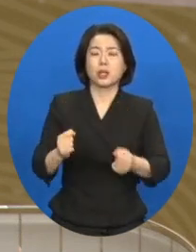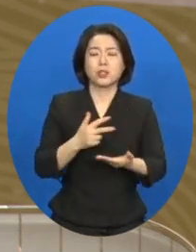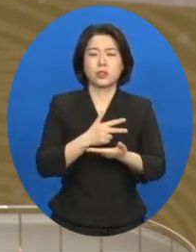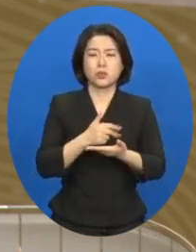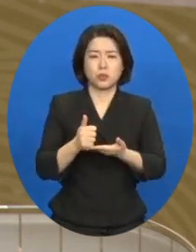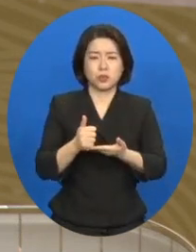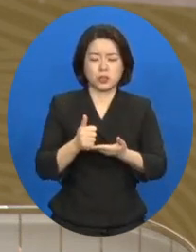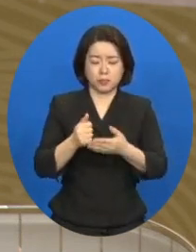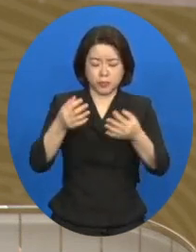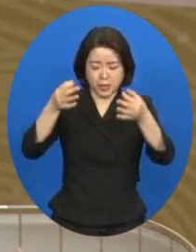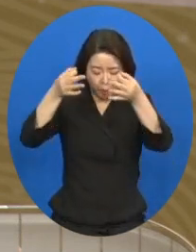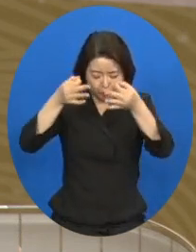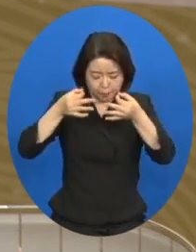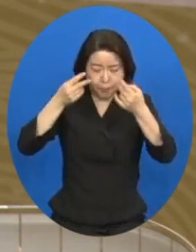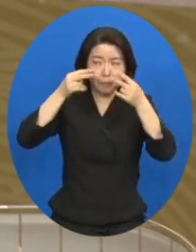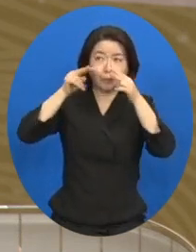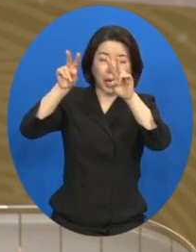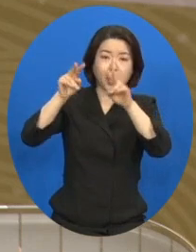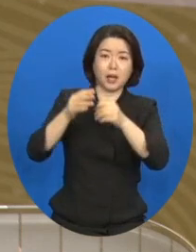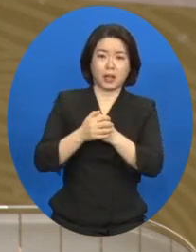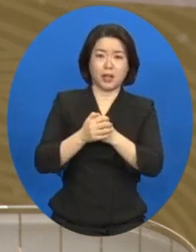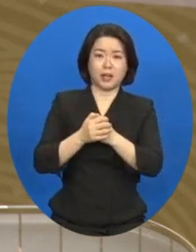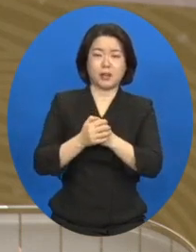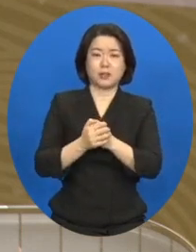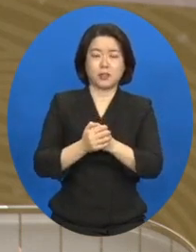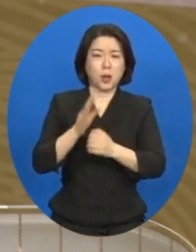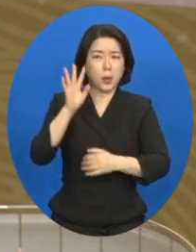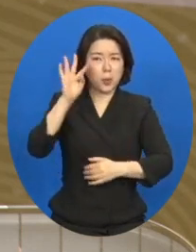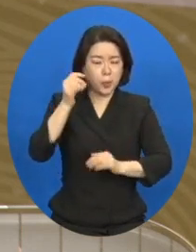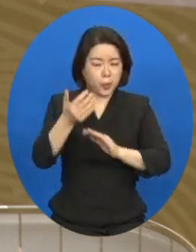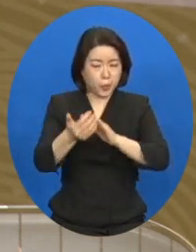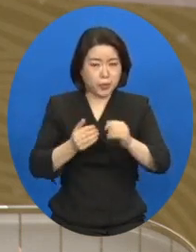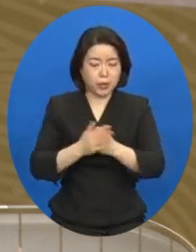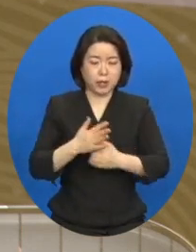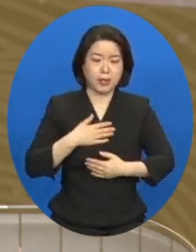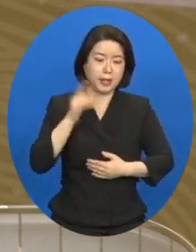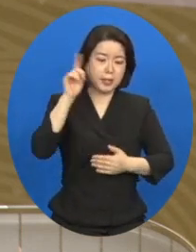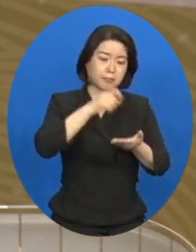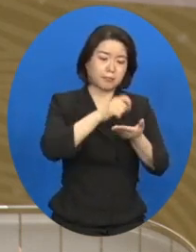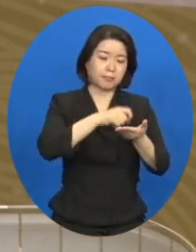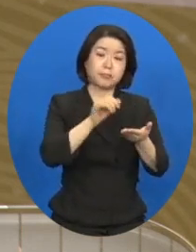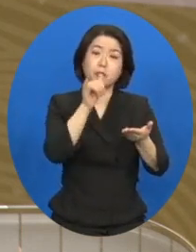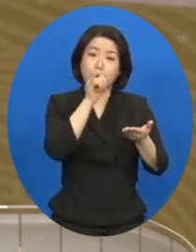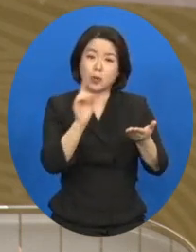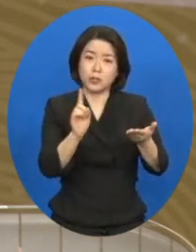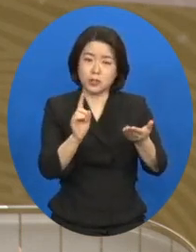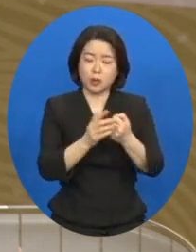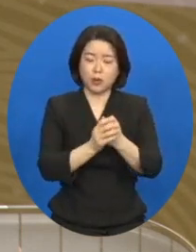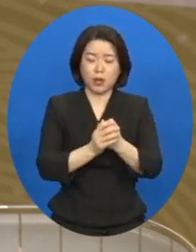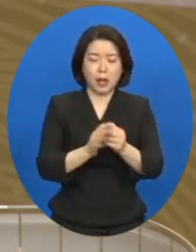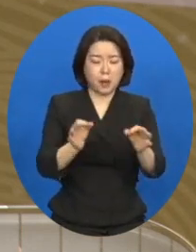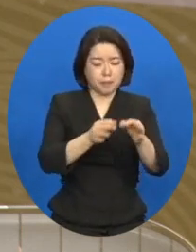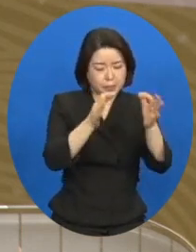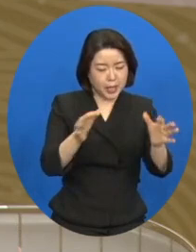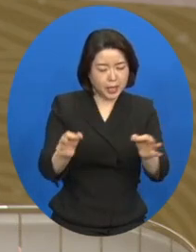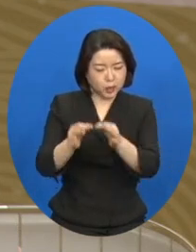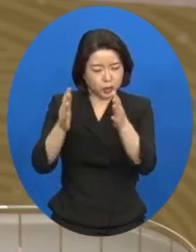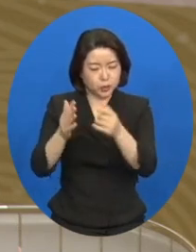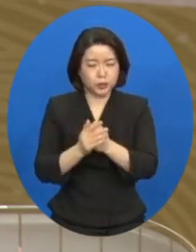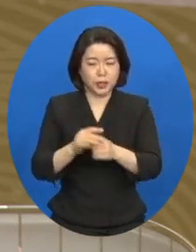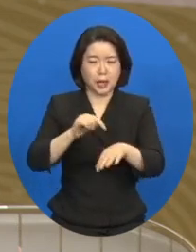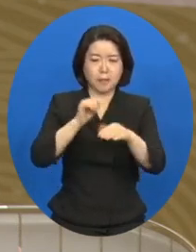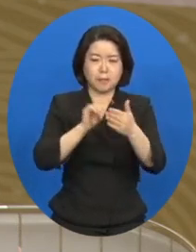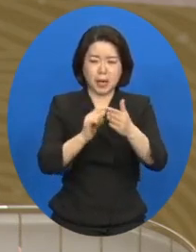주님을 바라보는 것이었습니다. 며칠 전 일기에 제가 이렇게 썼습니다. 매 순간 마음의